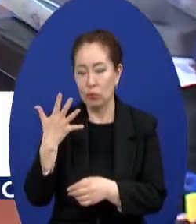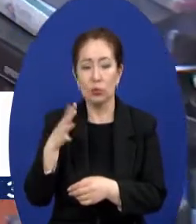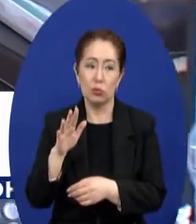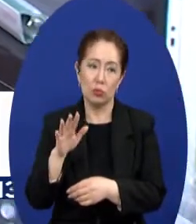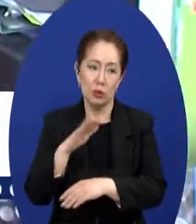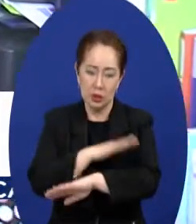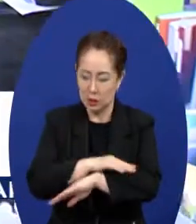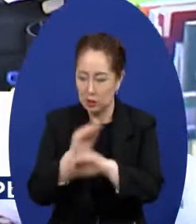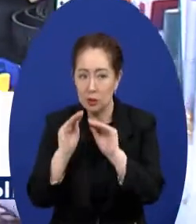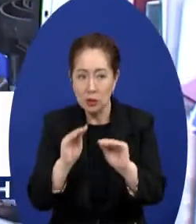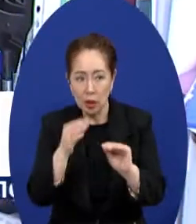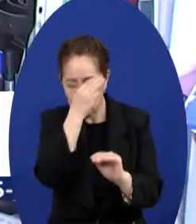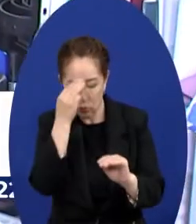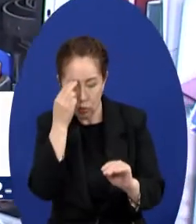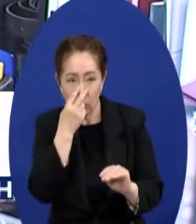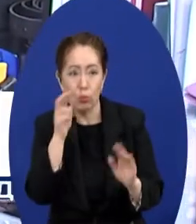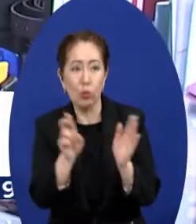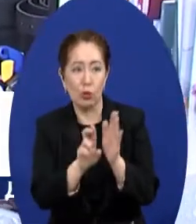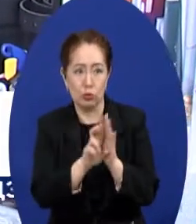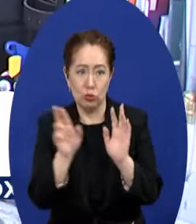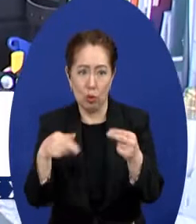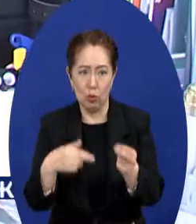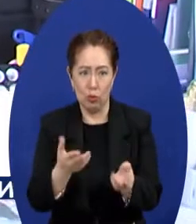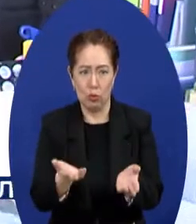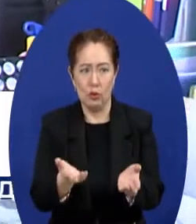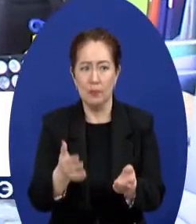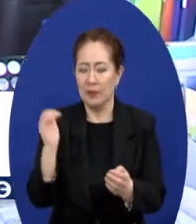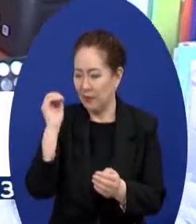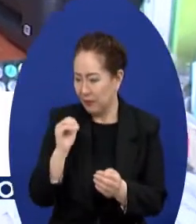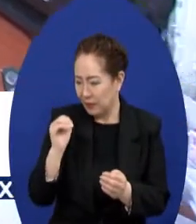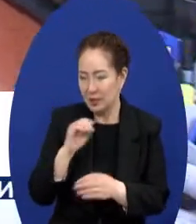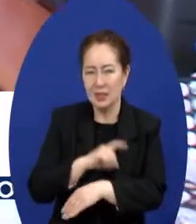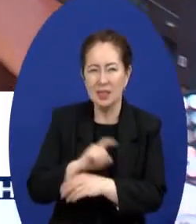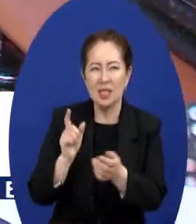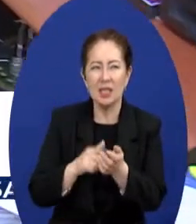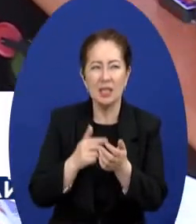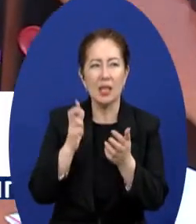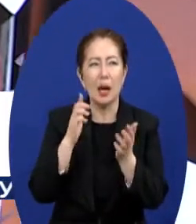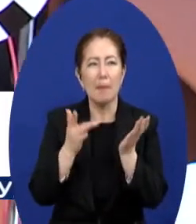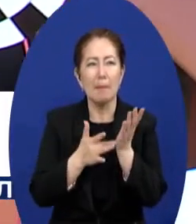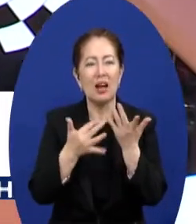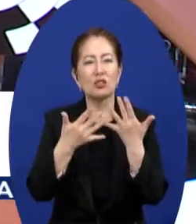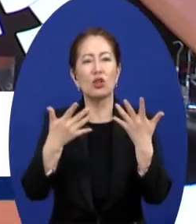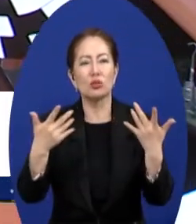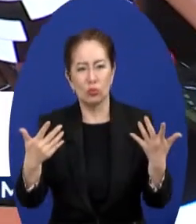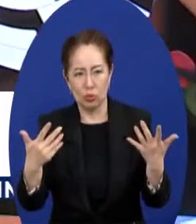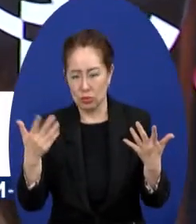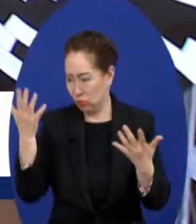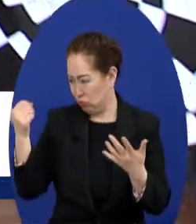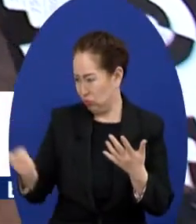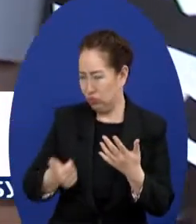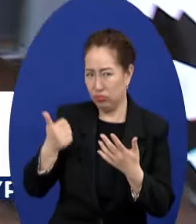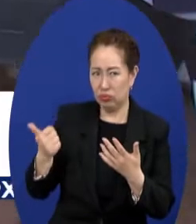ээлжиндээ хичээлж туршилт хийх боломжтой. За эднийг физикийн хичээлд шаардлагатай багаж тоногт хөөрөмжтэй. За